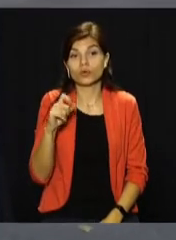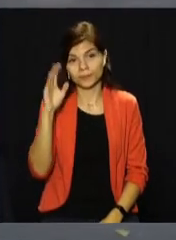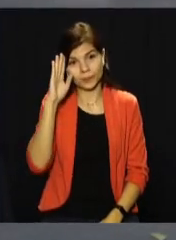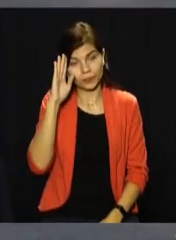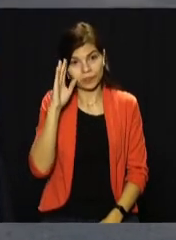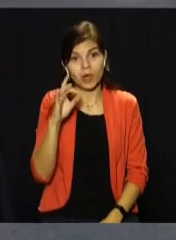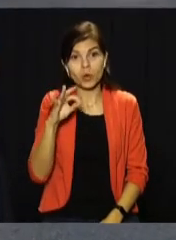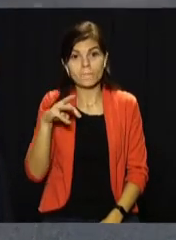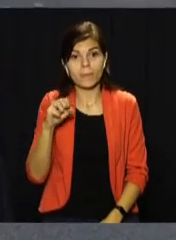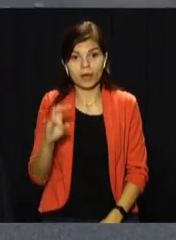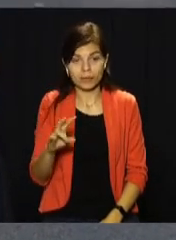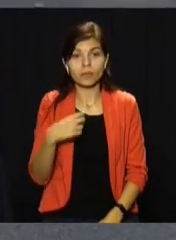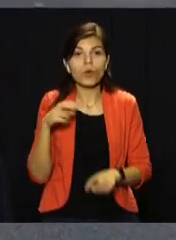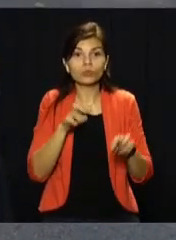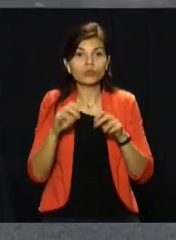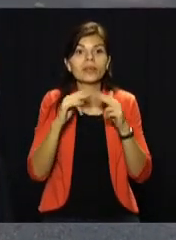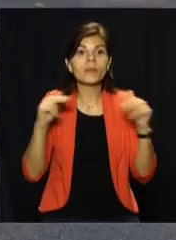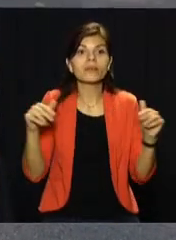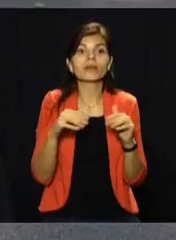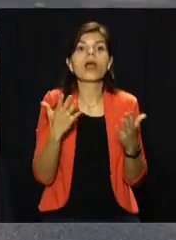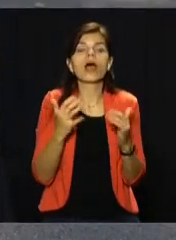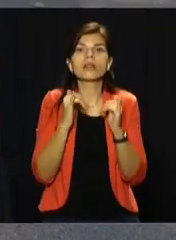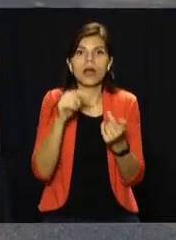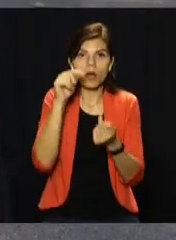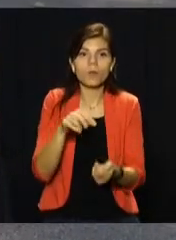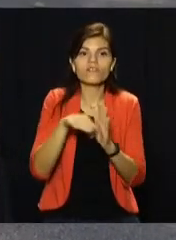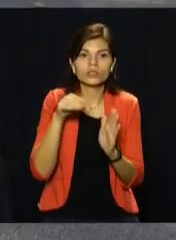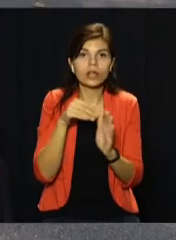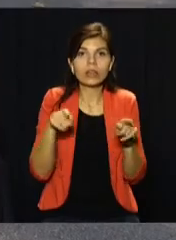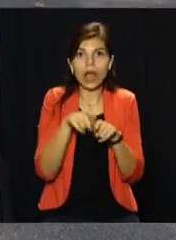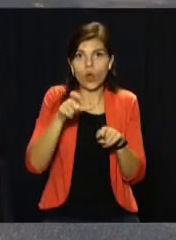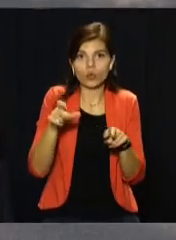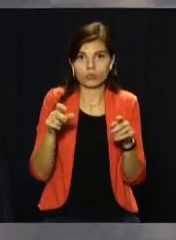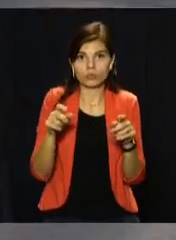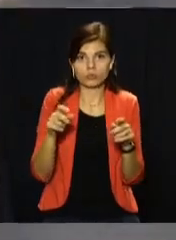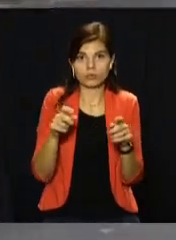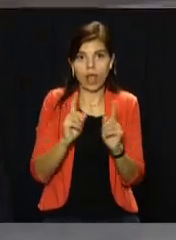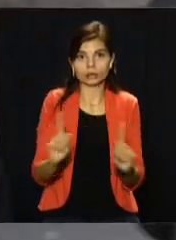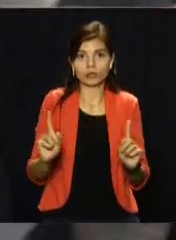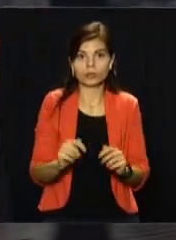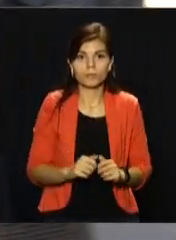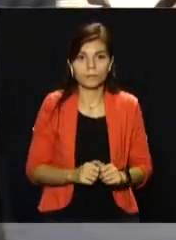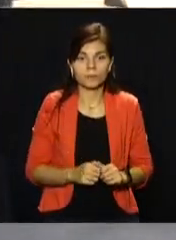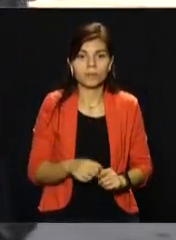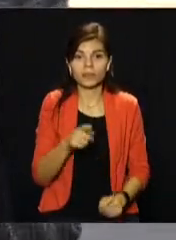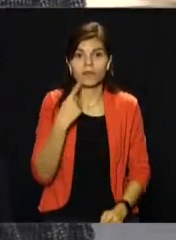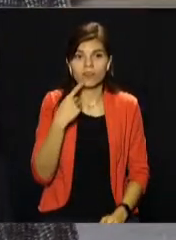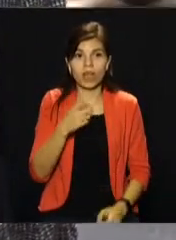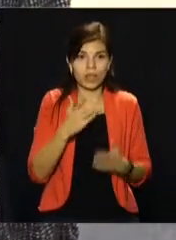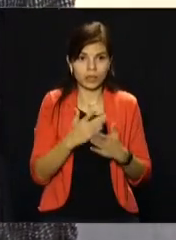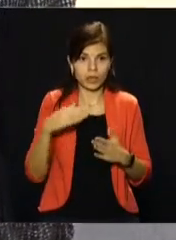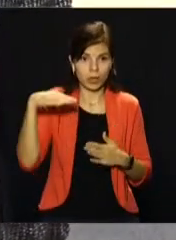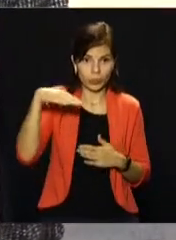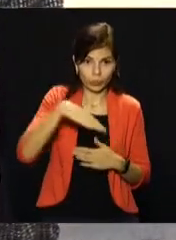коляске уже не сможет попасть на этот избирательный участок. Для слабовидящих людей здесь не предусмотрено тактильной